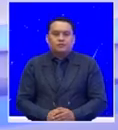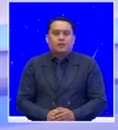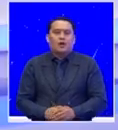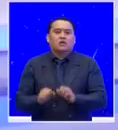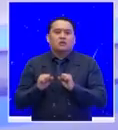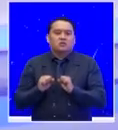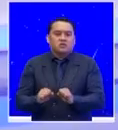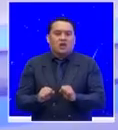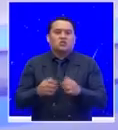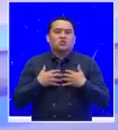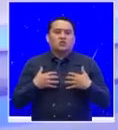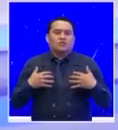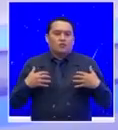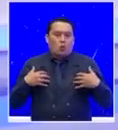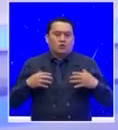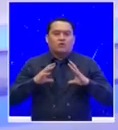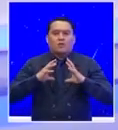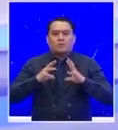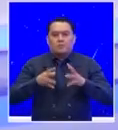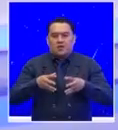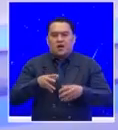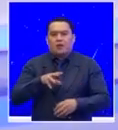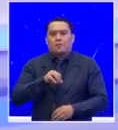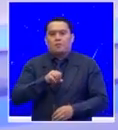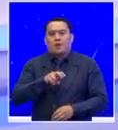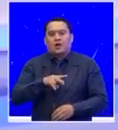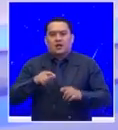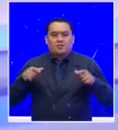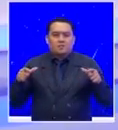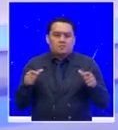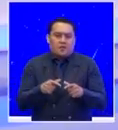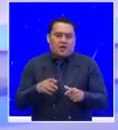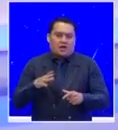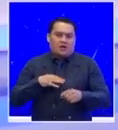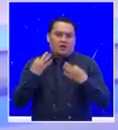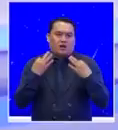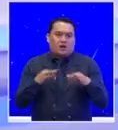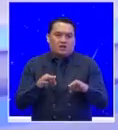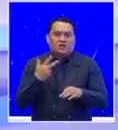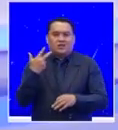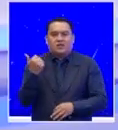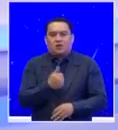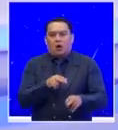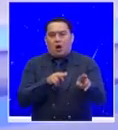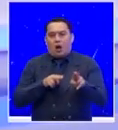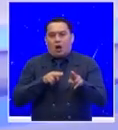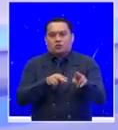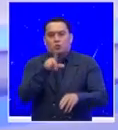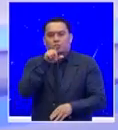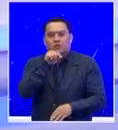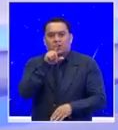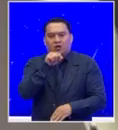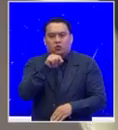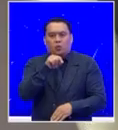Защитники дикой природы сообщают, что власти Мальты, несмотря на карантинные меры, разрешили на 3 недели охоту на птиц.